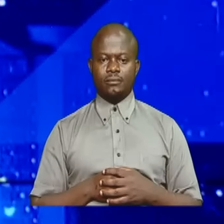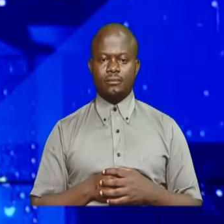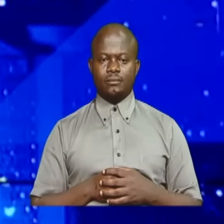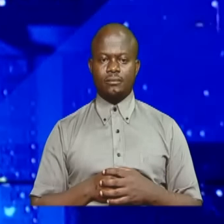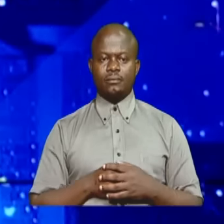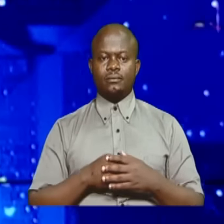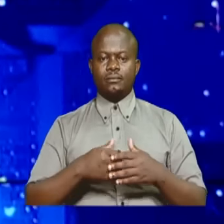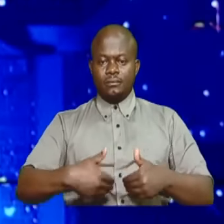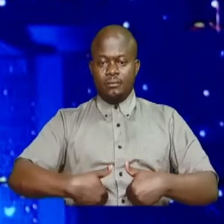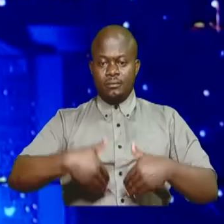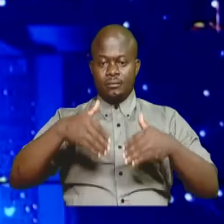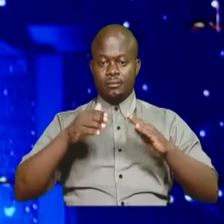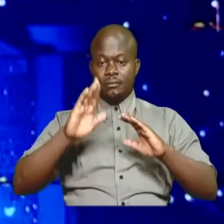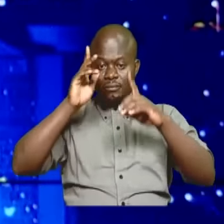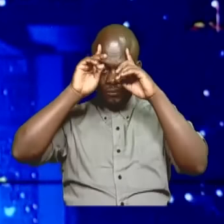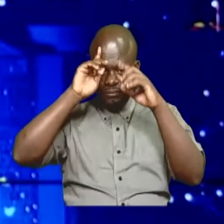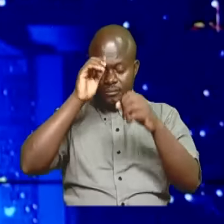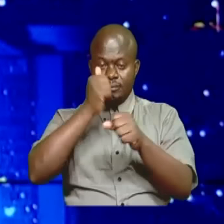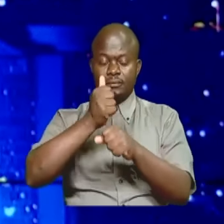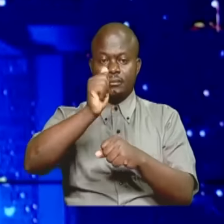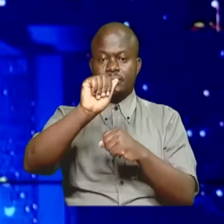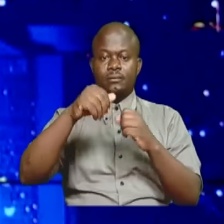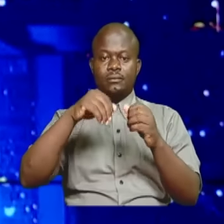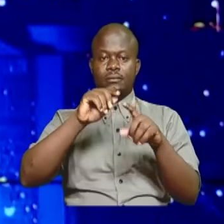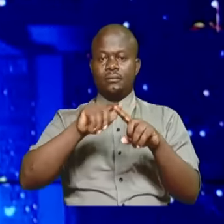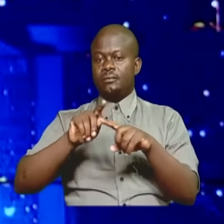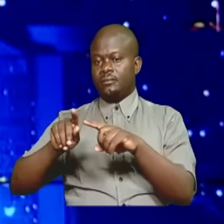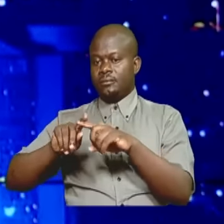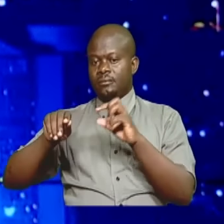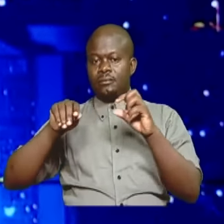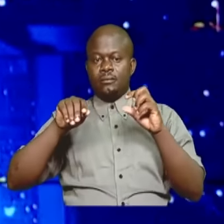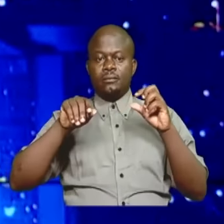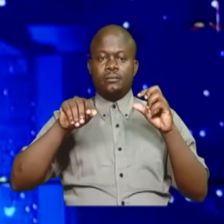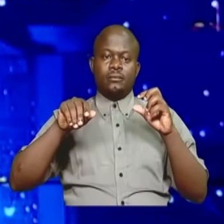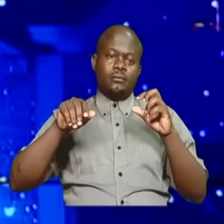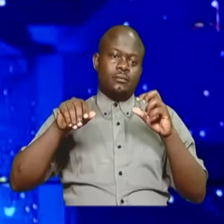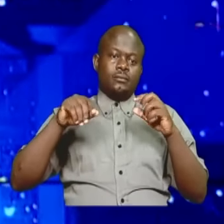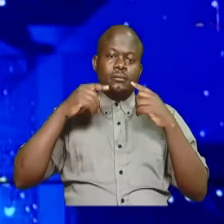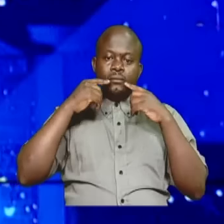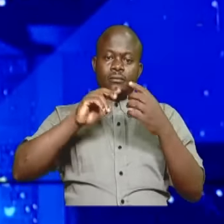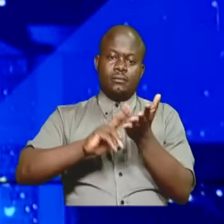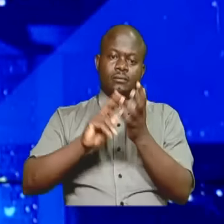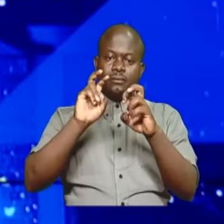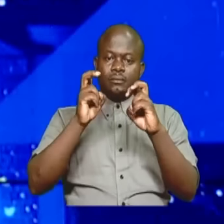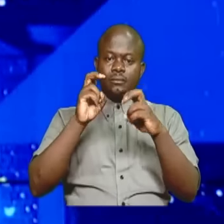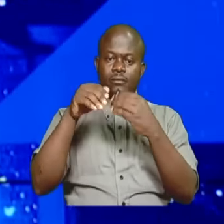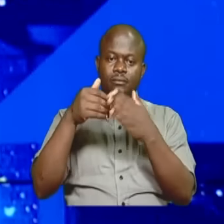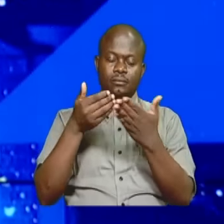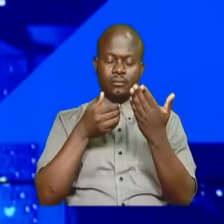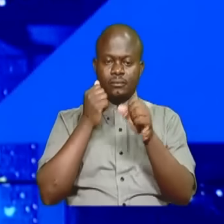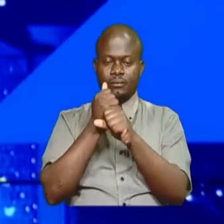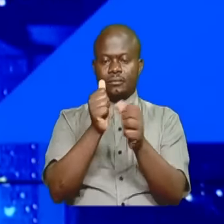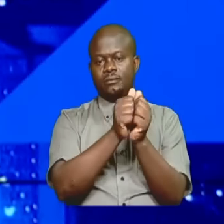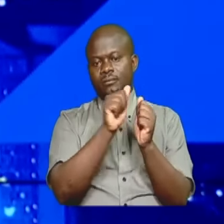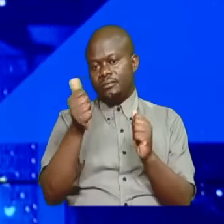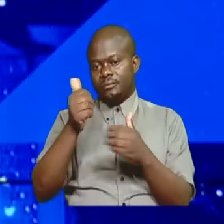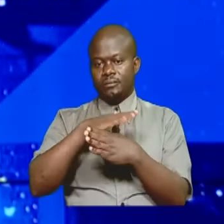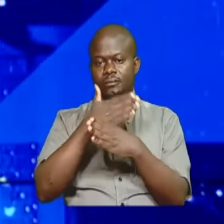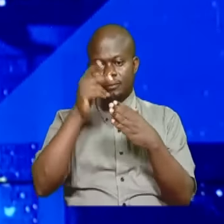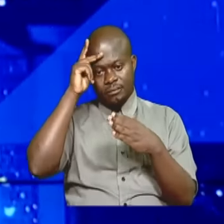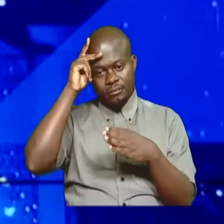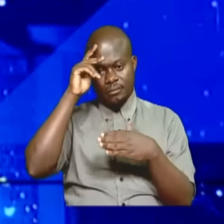Na urubyiruko rwihangiye imirimo mu myuga itandukanye yunganirana ruhamya ko gukorana n'abandi no kungurana ubumenyi biri